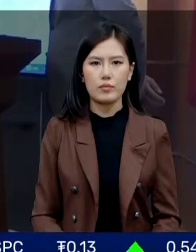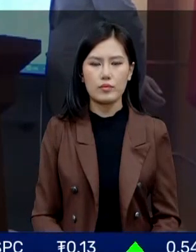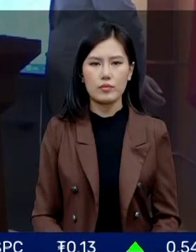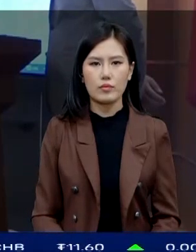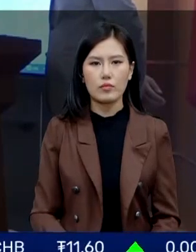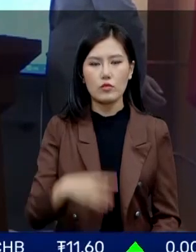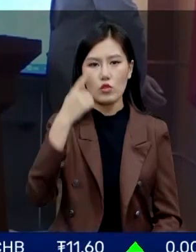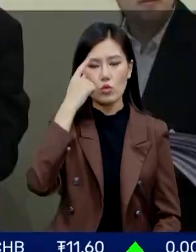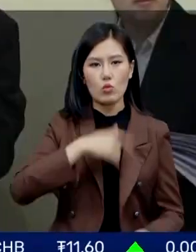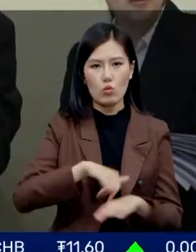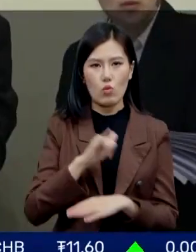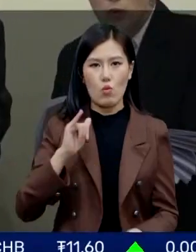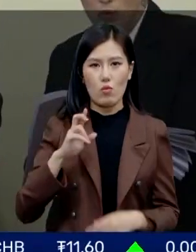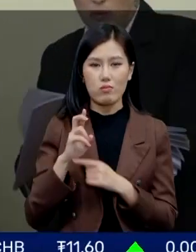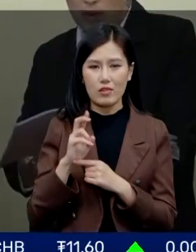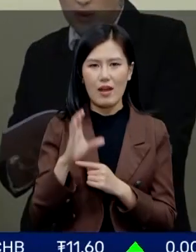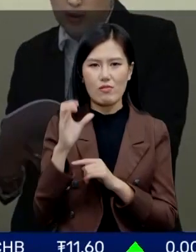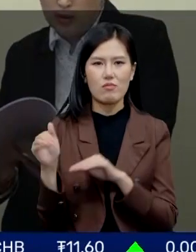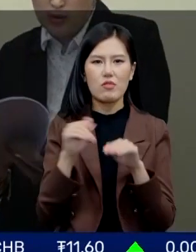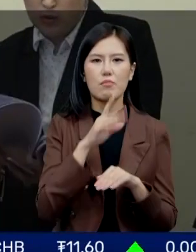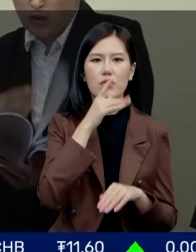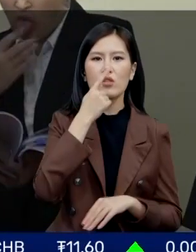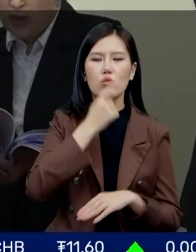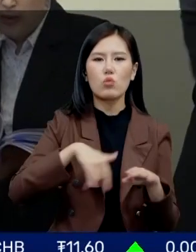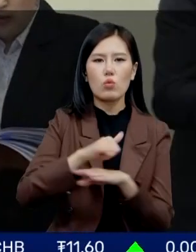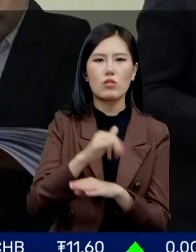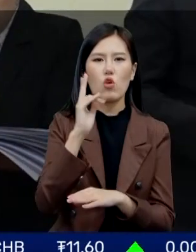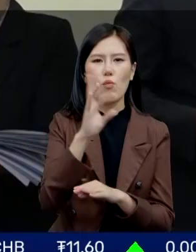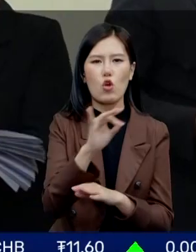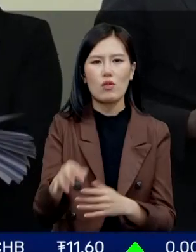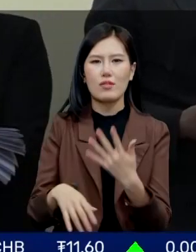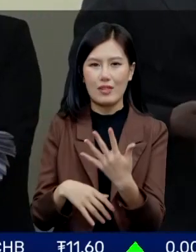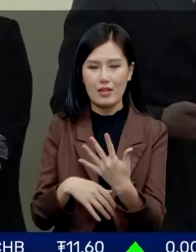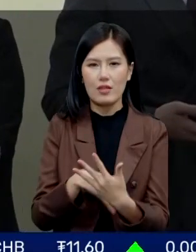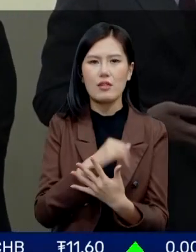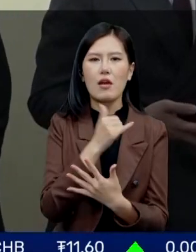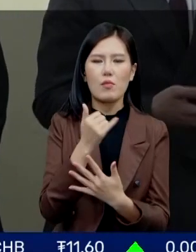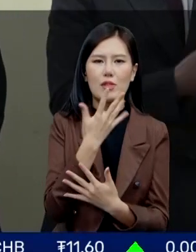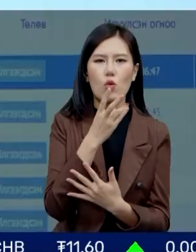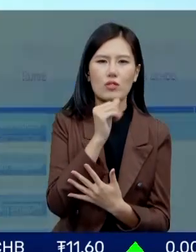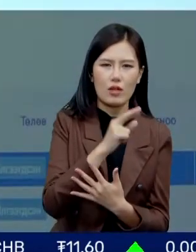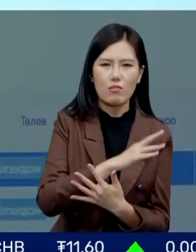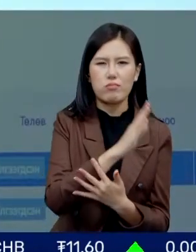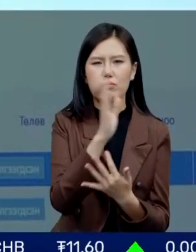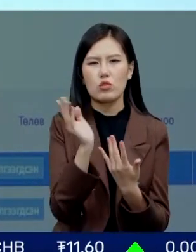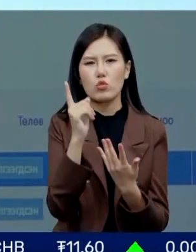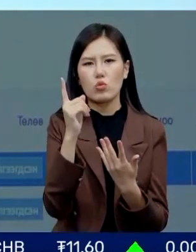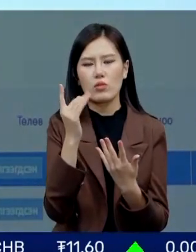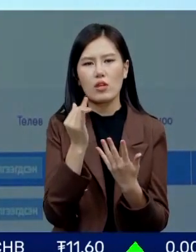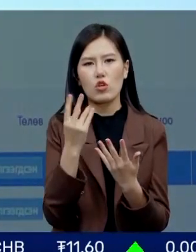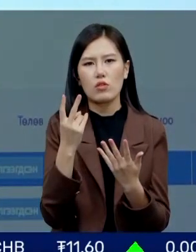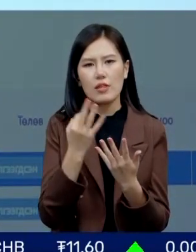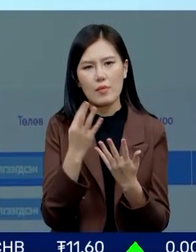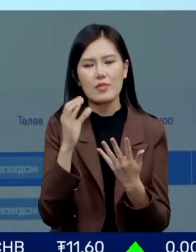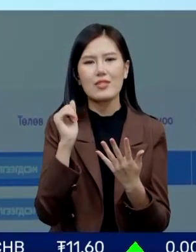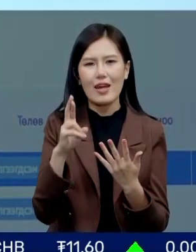Нийслэл хотод нийтийн тээвэр нийлүүлэх тендерт бүгд найрамдах хятад ардуулсын 5 компани 52 сая төгрөгөөс 178 сая төгрөгийн хооронд үнийн саналаа илгээжээ.